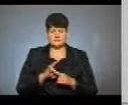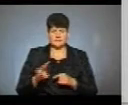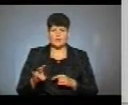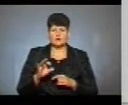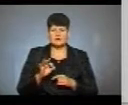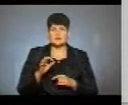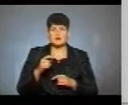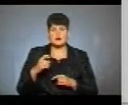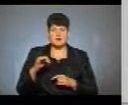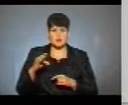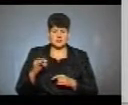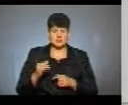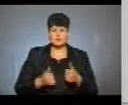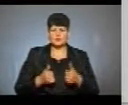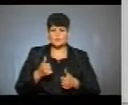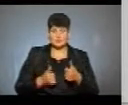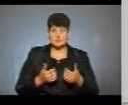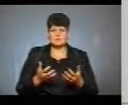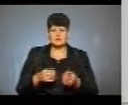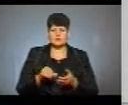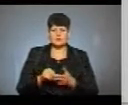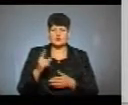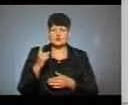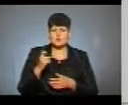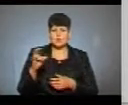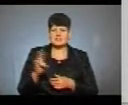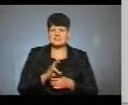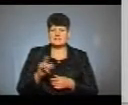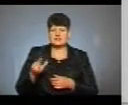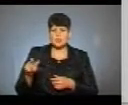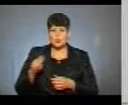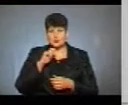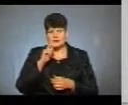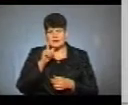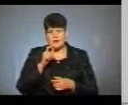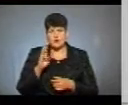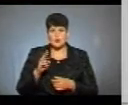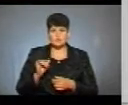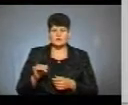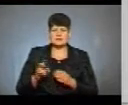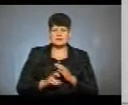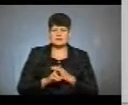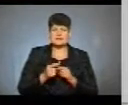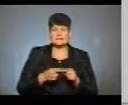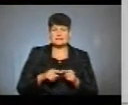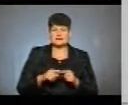Харишин. У турнірі з міні-футболу взяли участь 100 священників Української греко-католицької церкви. Це